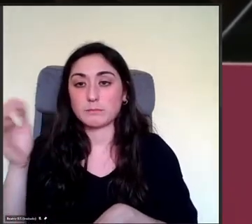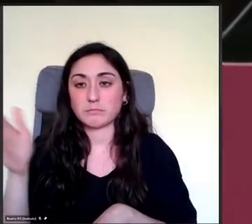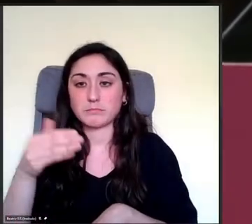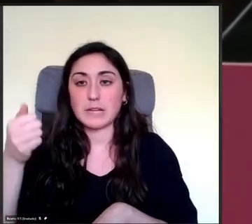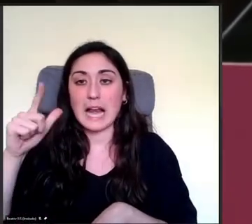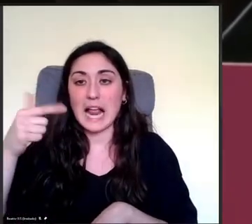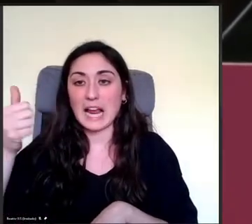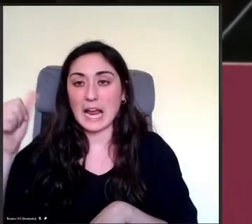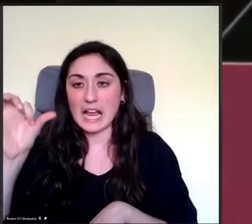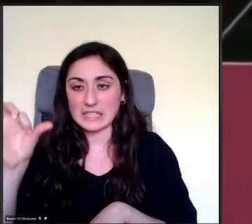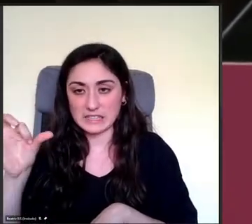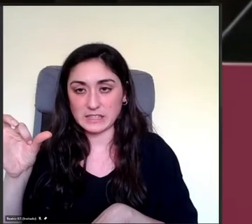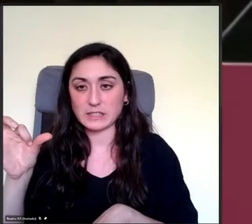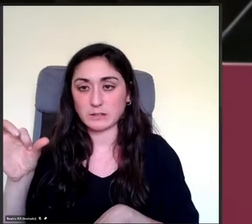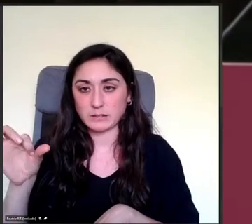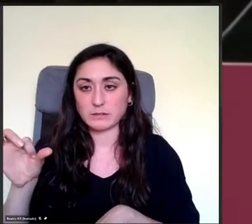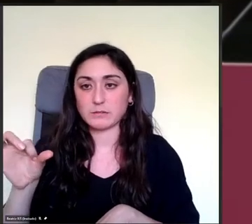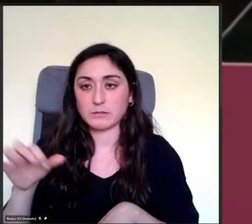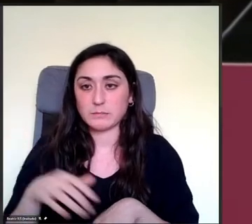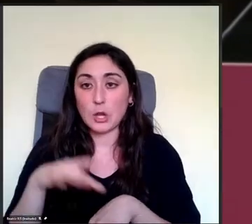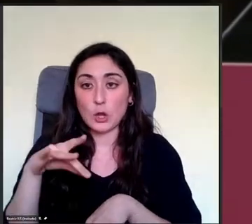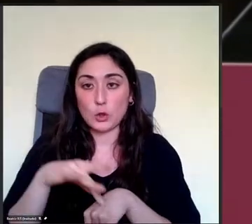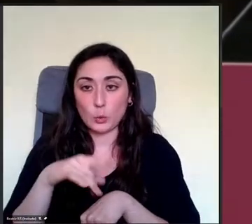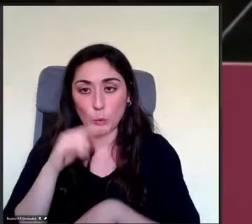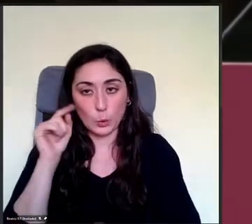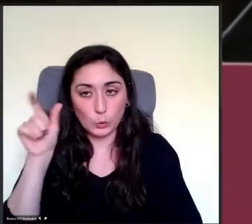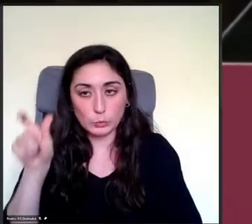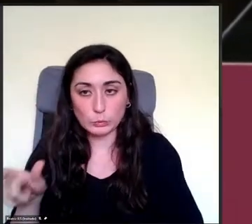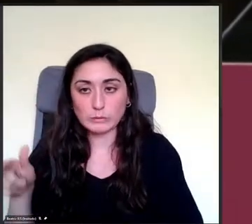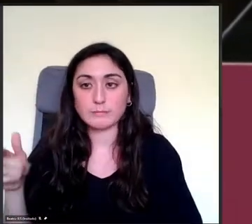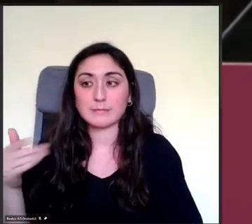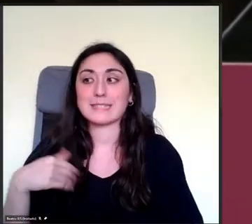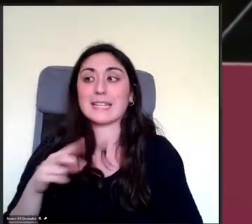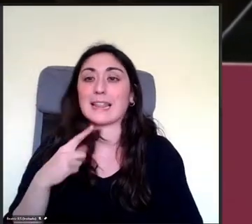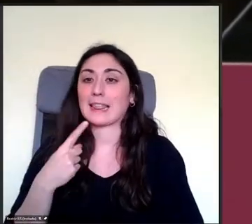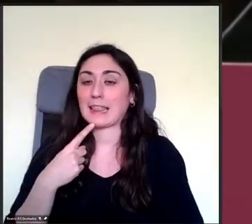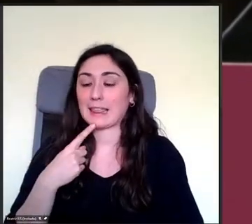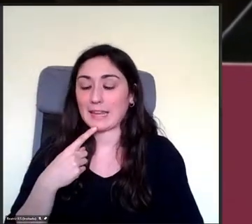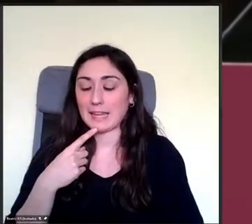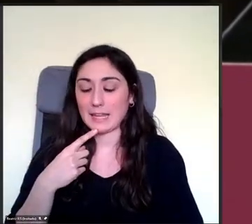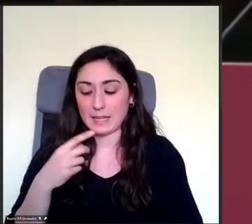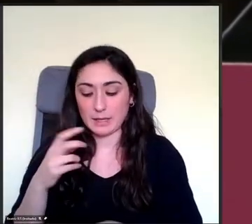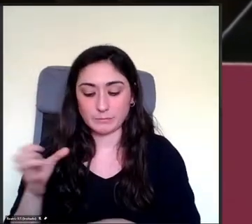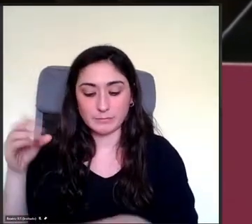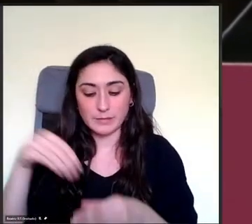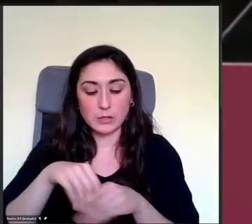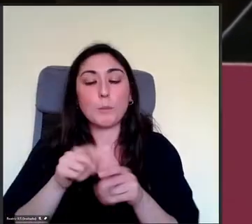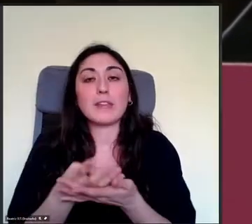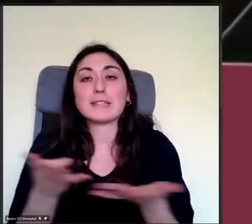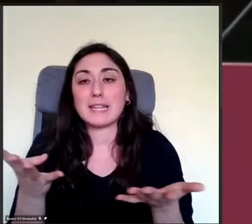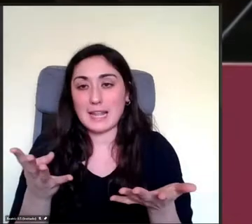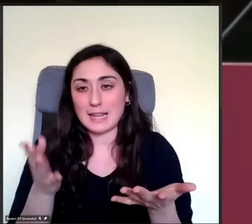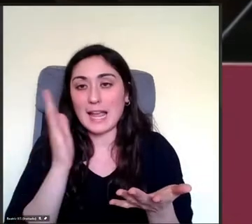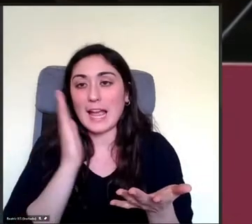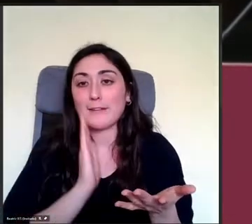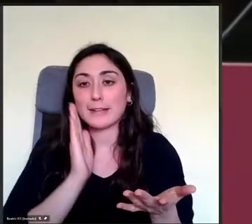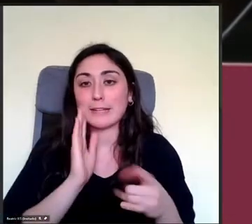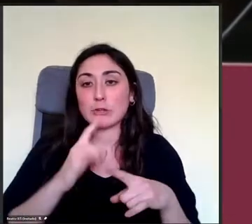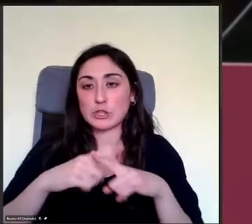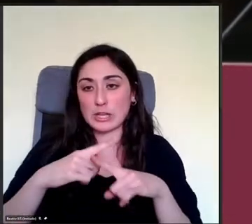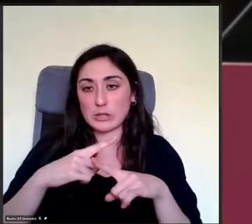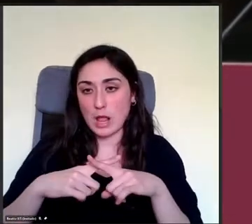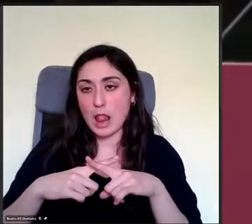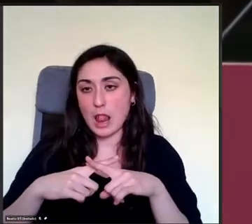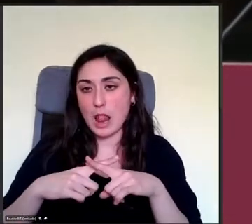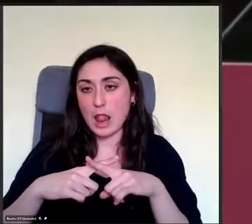àmbit, a aquesta òptica que incorpora la diversitat afectiu, sexual, corporal i